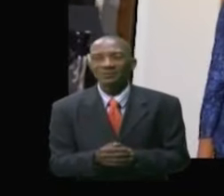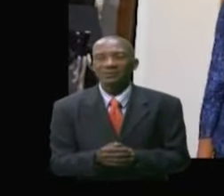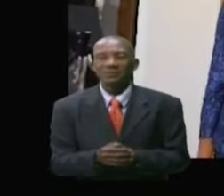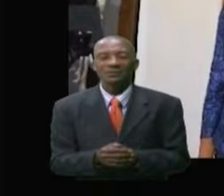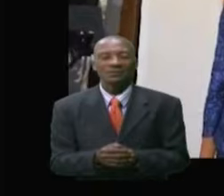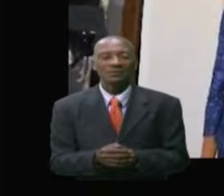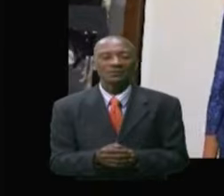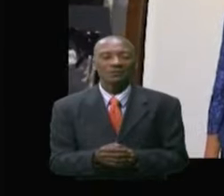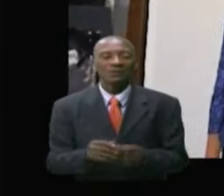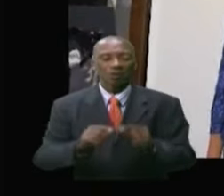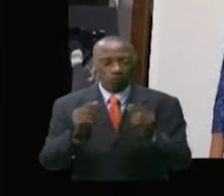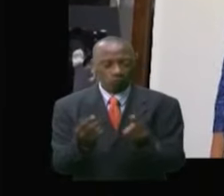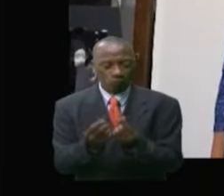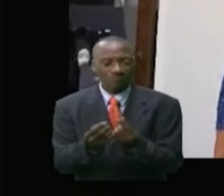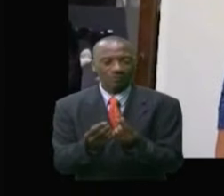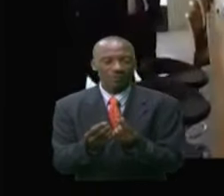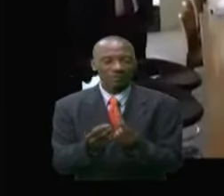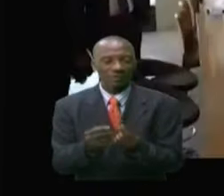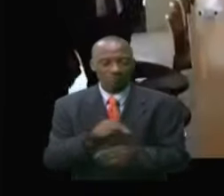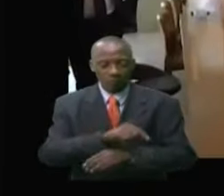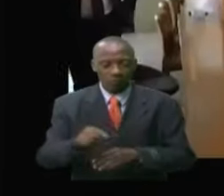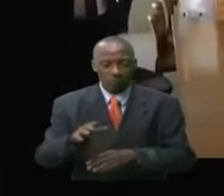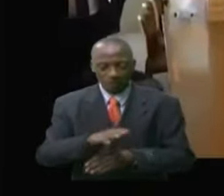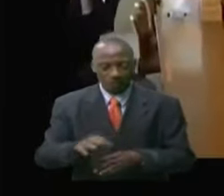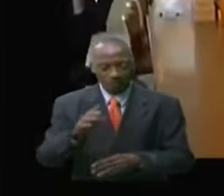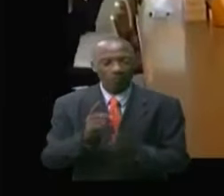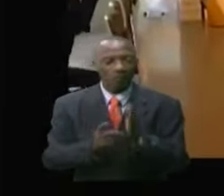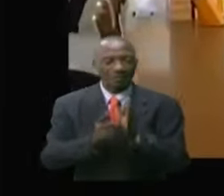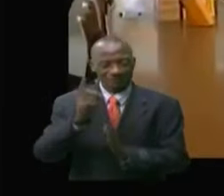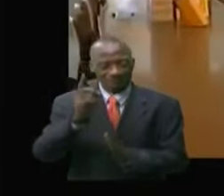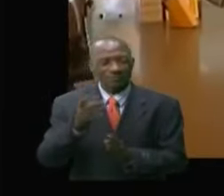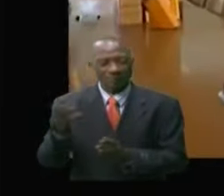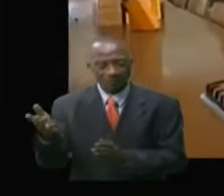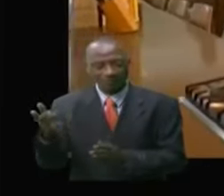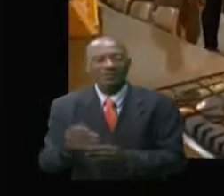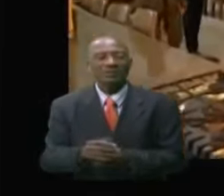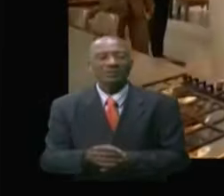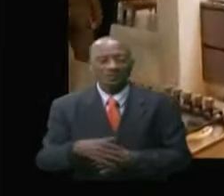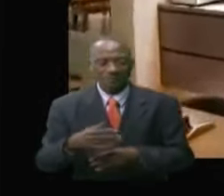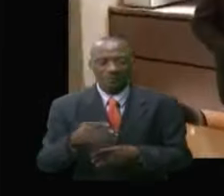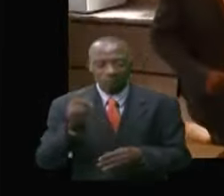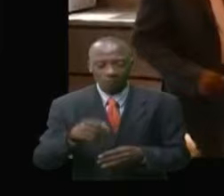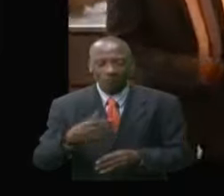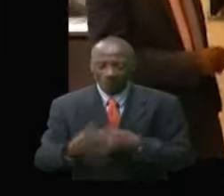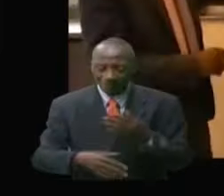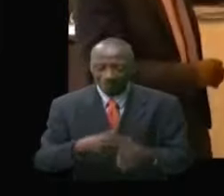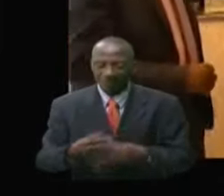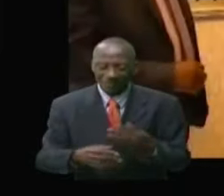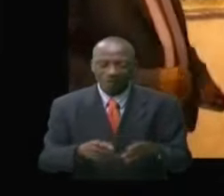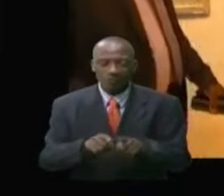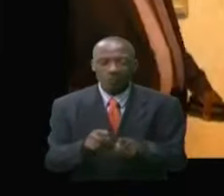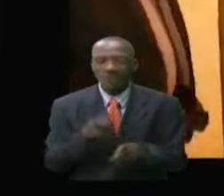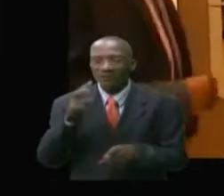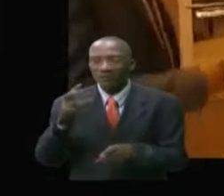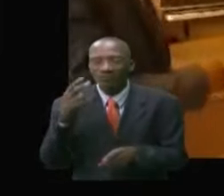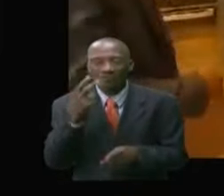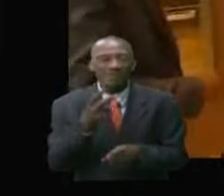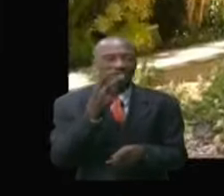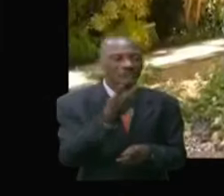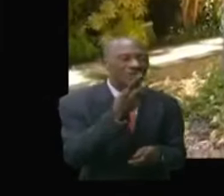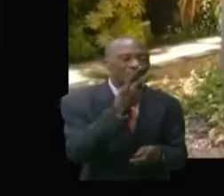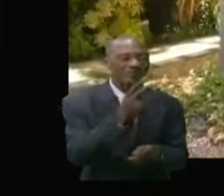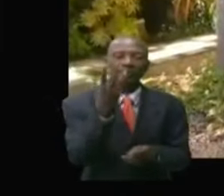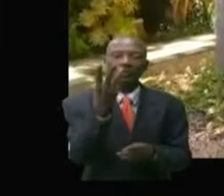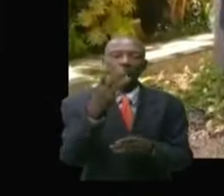des investissements ANAPI, avec le concours de l'ambassade congolaise, va parcourir trois villes brésiliennes. De Brasilia,